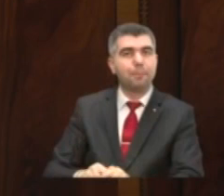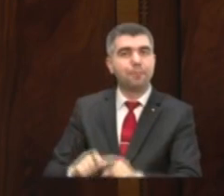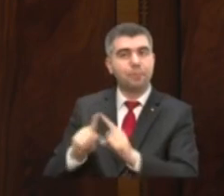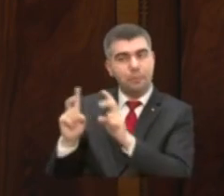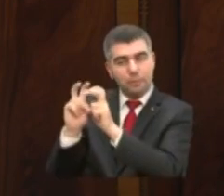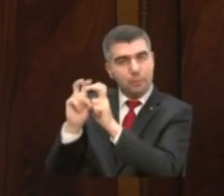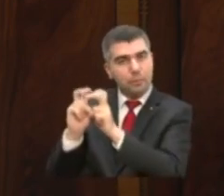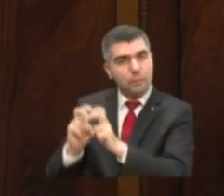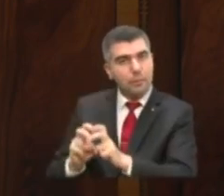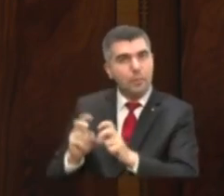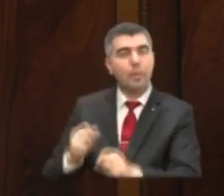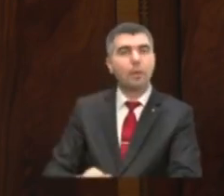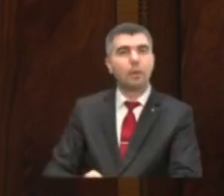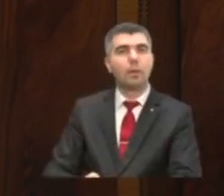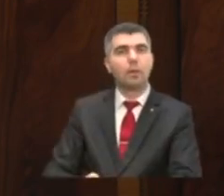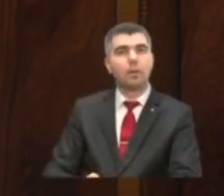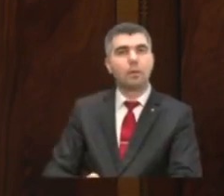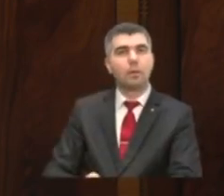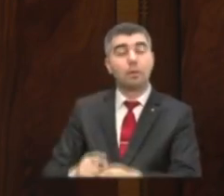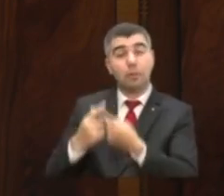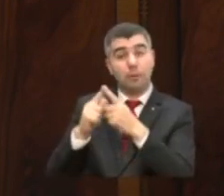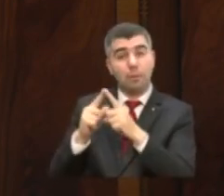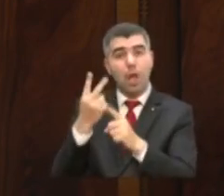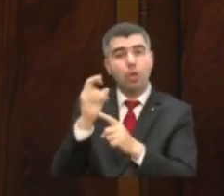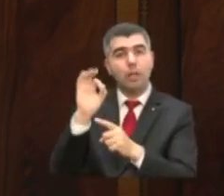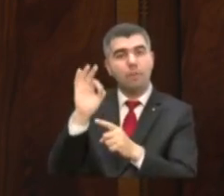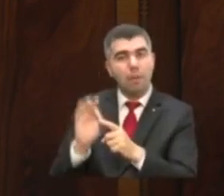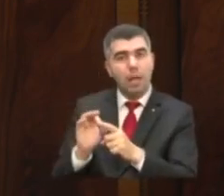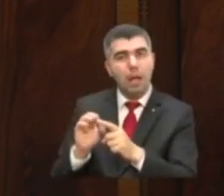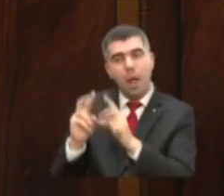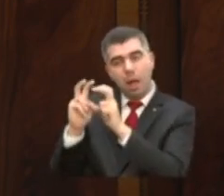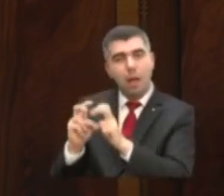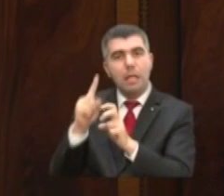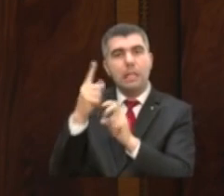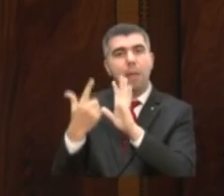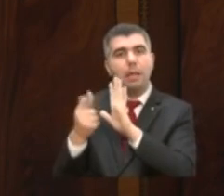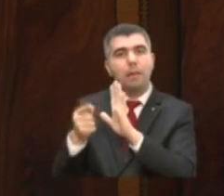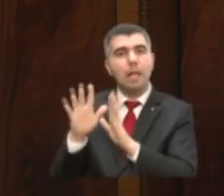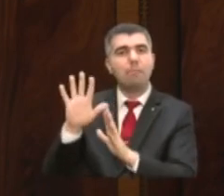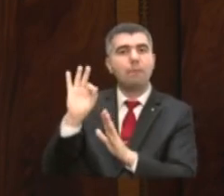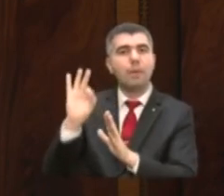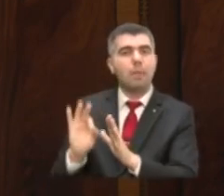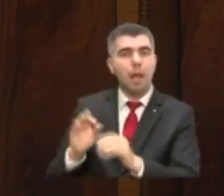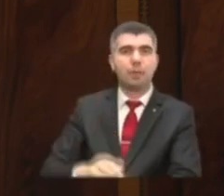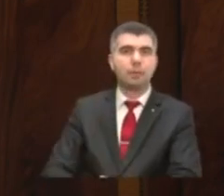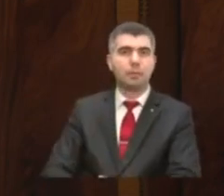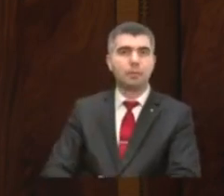خفضوا بالنسبة للشركات اللي كان عندها 20% إلى 17.5%. وأيضا